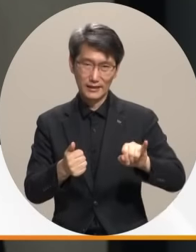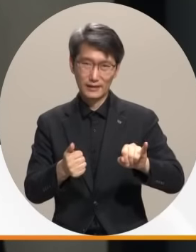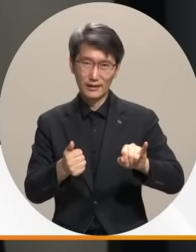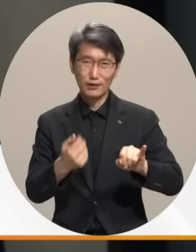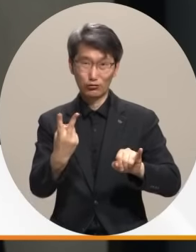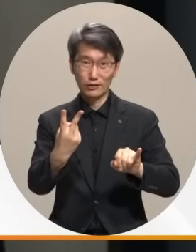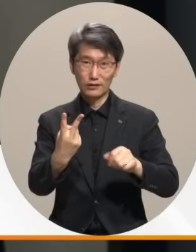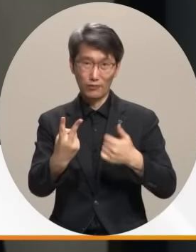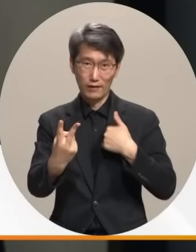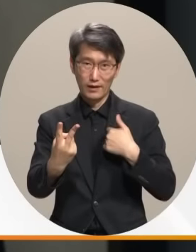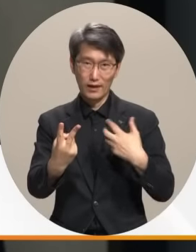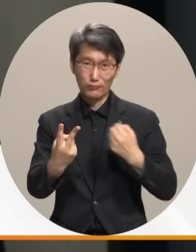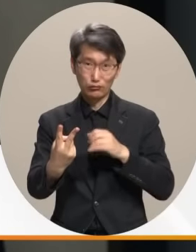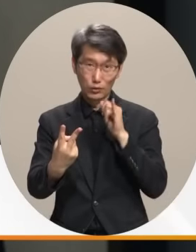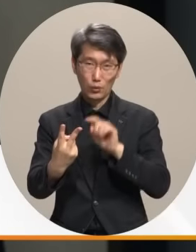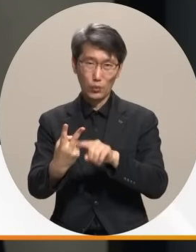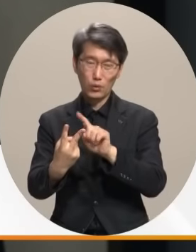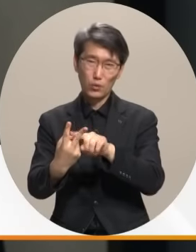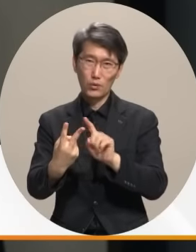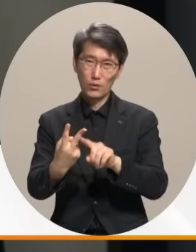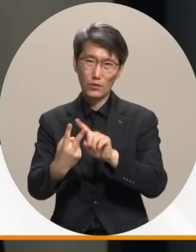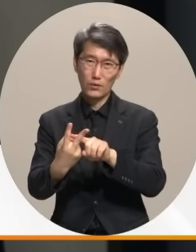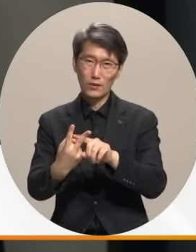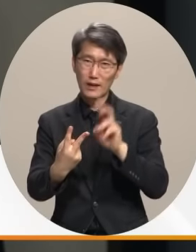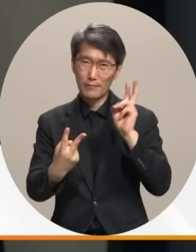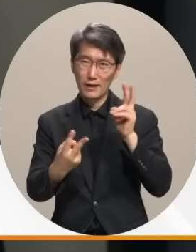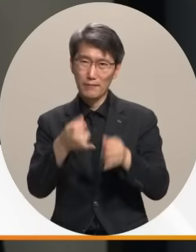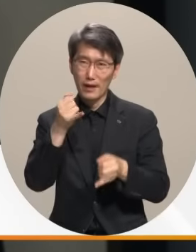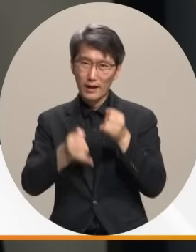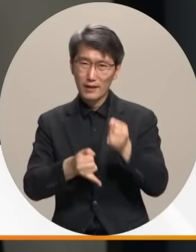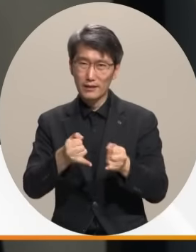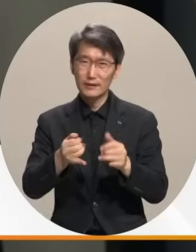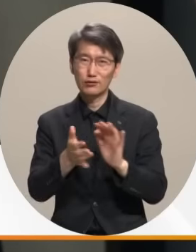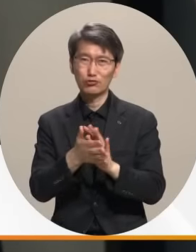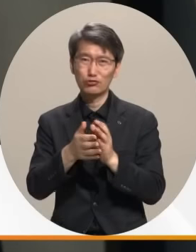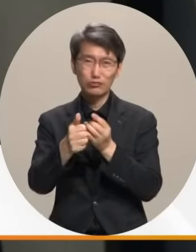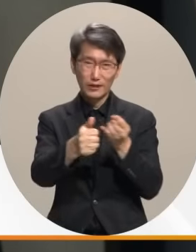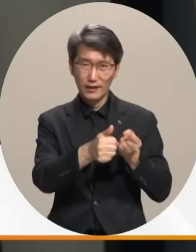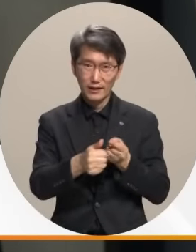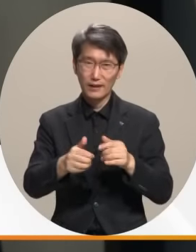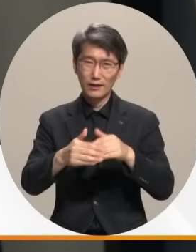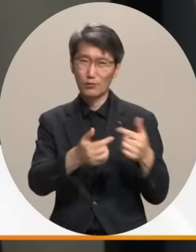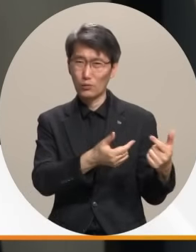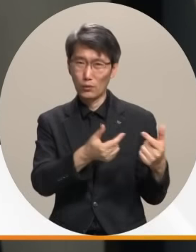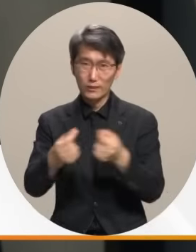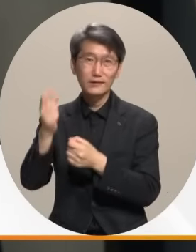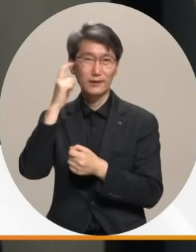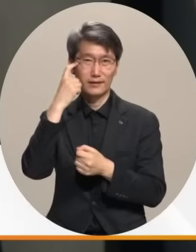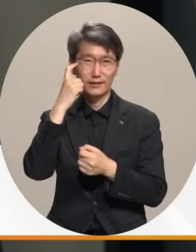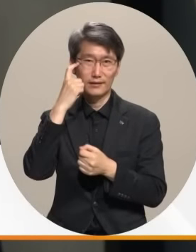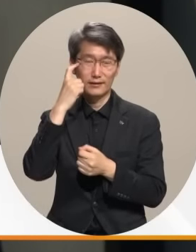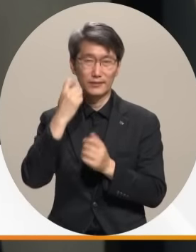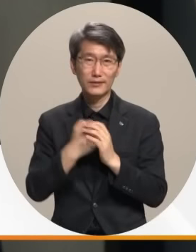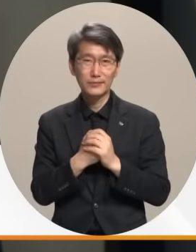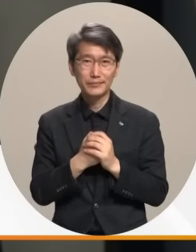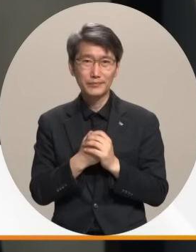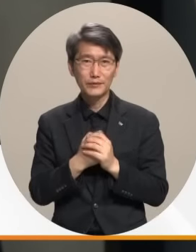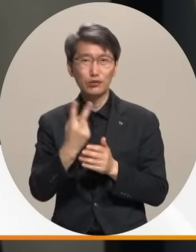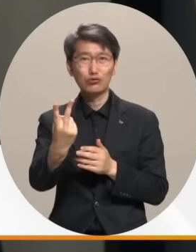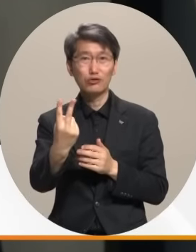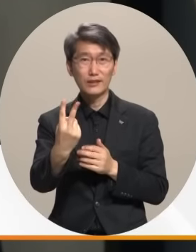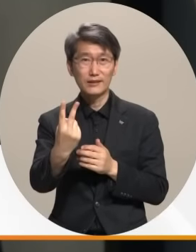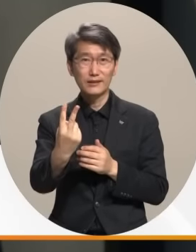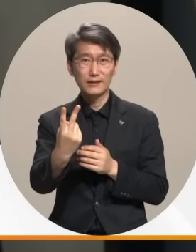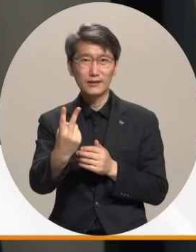저한테도 있고 아마 반례를 하는 친구들 모두에게 다 있을 거라고 생각되는데이 두